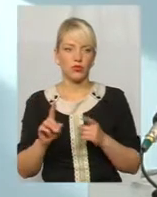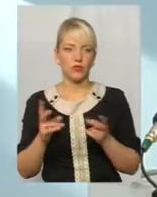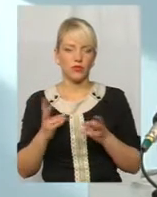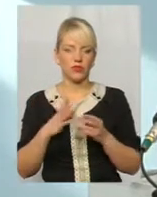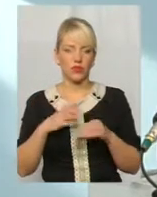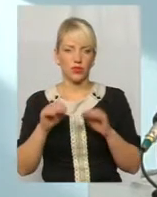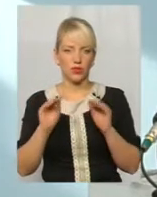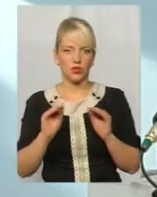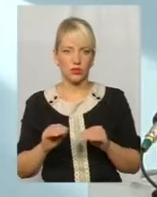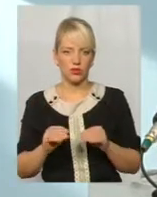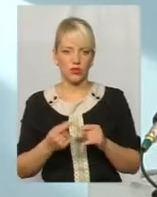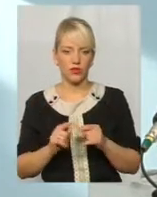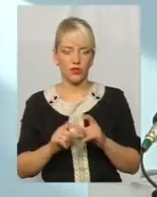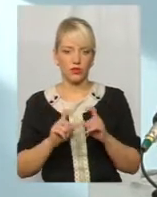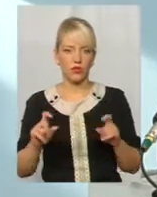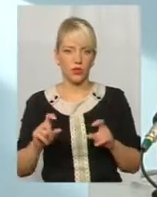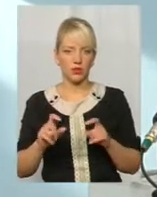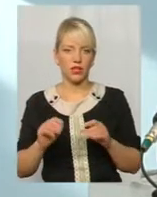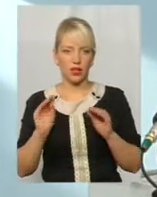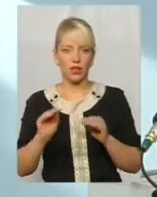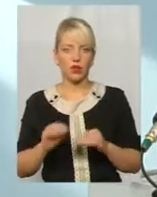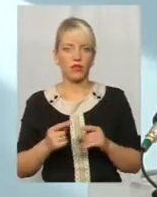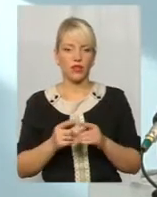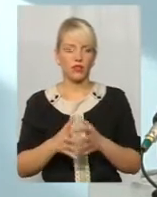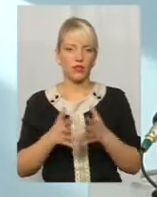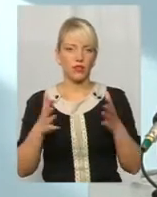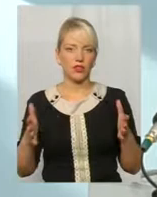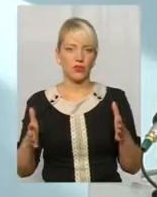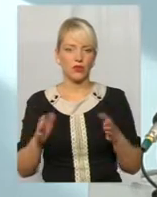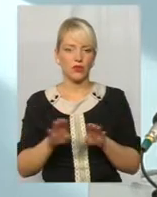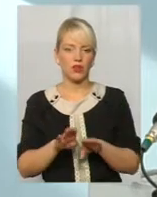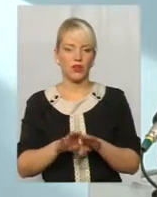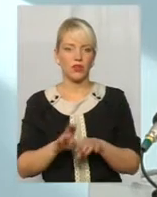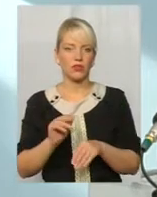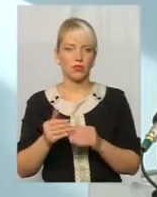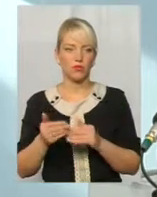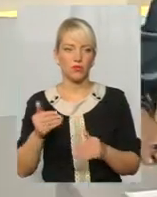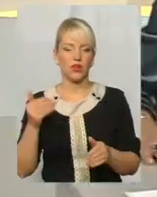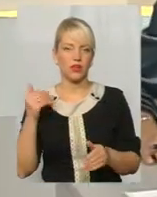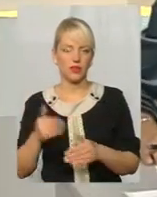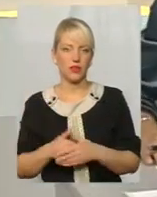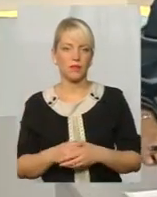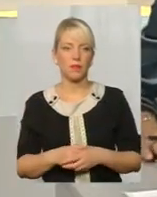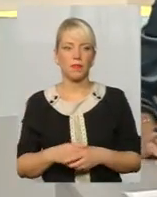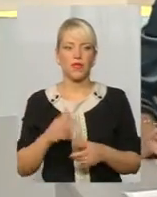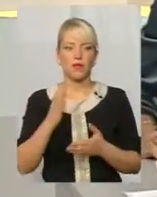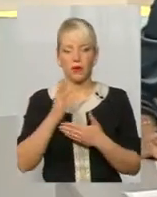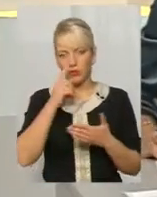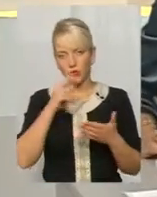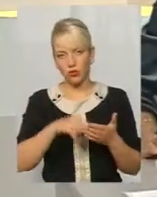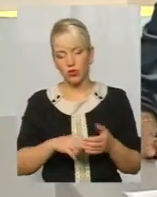декларувати, які об'єкти, суб'єкти декларування, надзвичайно розширений порівняно із її попередником. Тобто, і маємо доступ,